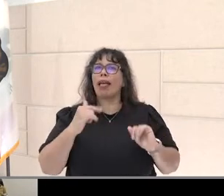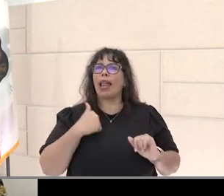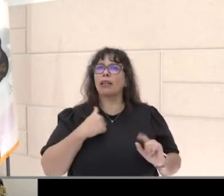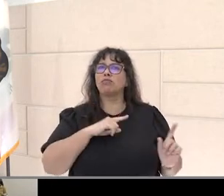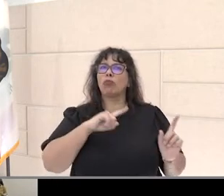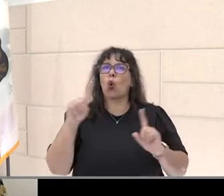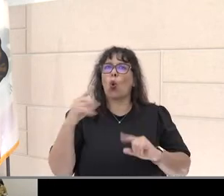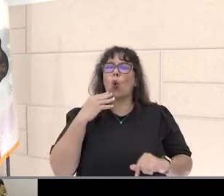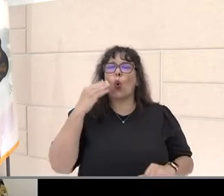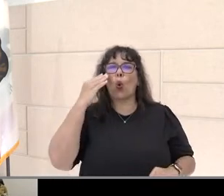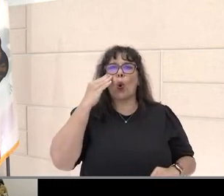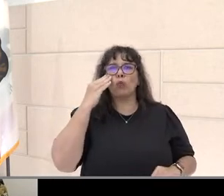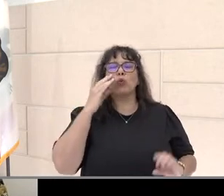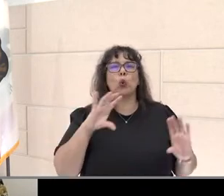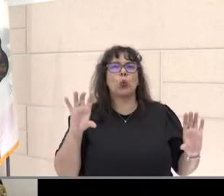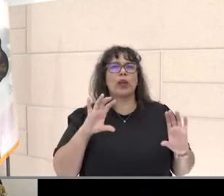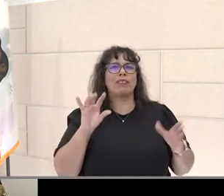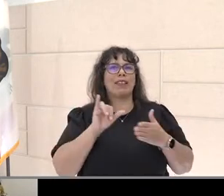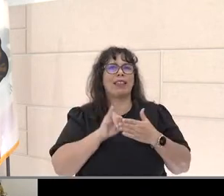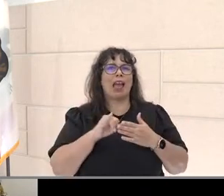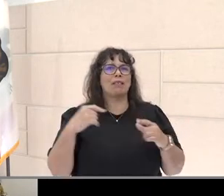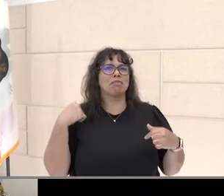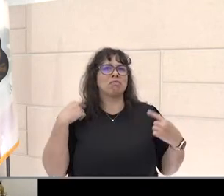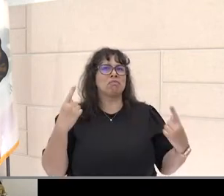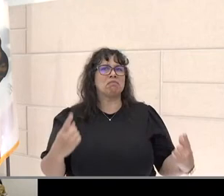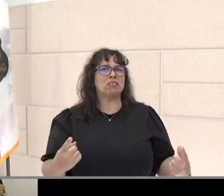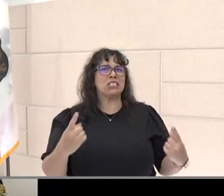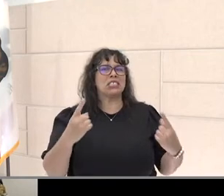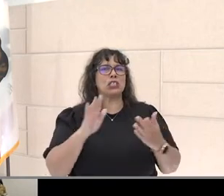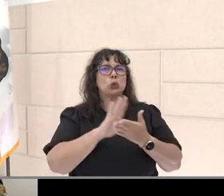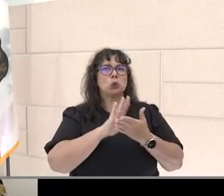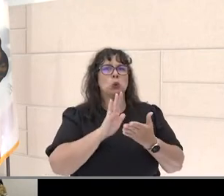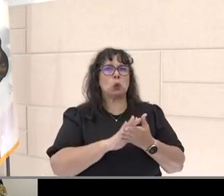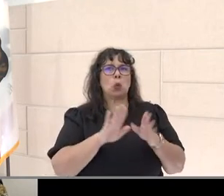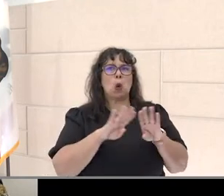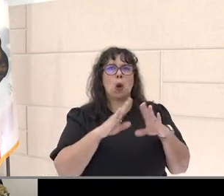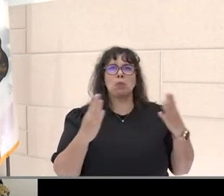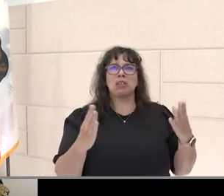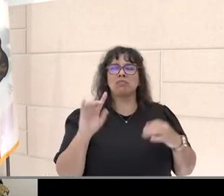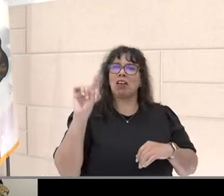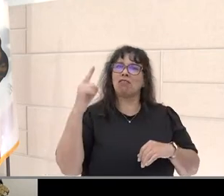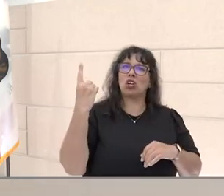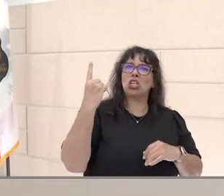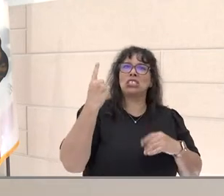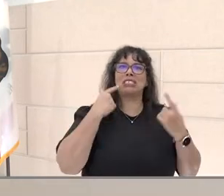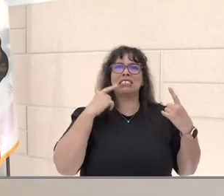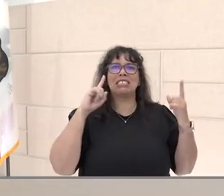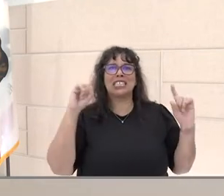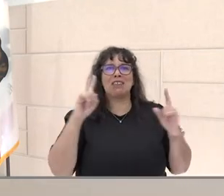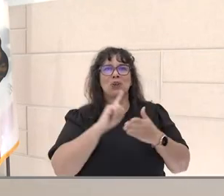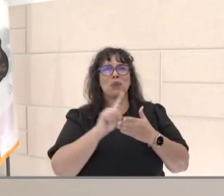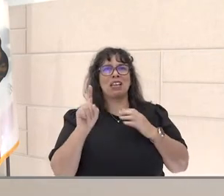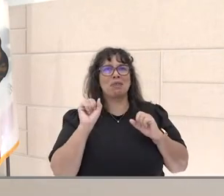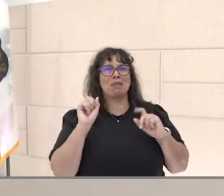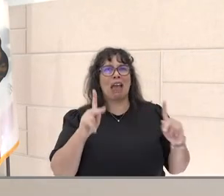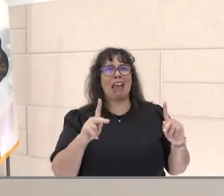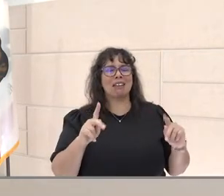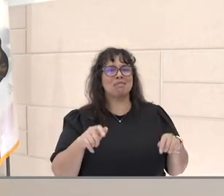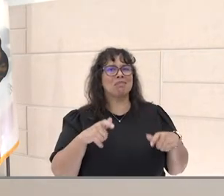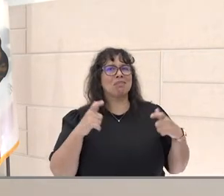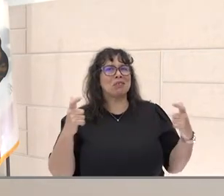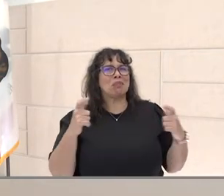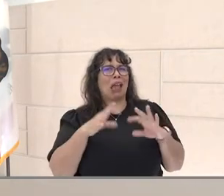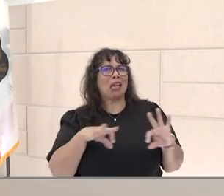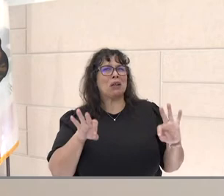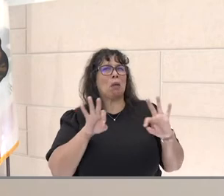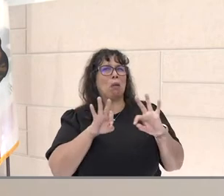នេះហើយគឺជាអ្វីដែលយើងបានធ្វើតាំងពីថ្ងៃត្រឡប់ចូលរៀនវិញវាជាលទ្ធផលជោគជ័យនៅពេលដែលបានត្រឡប់ចូ